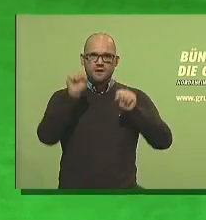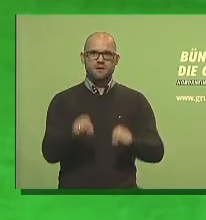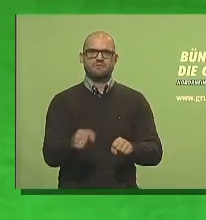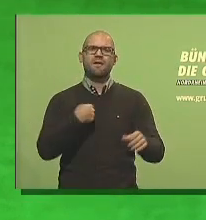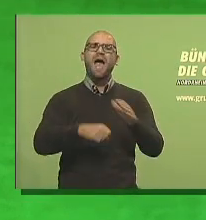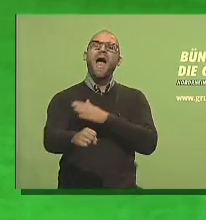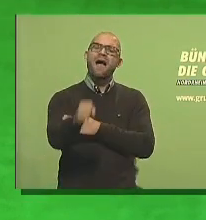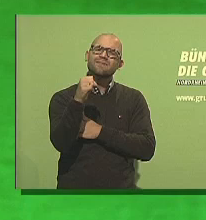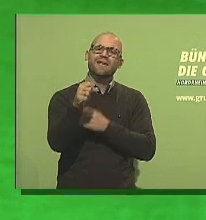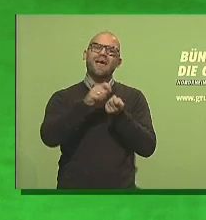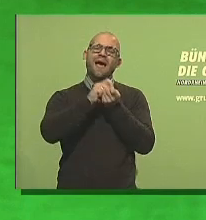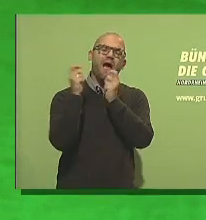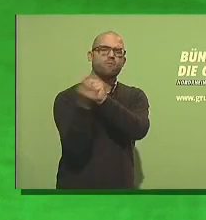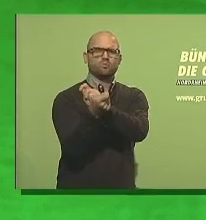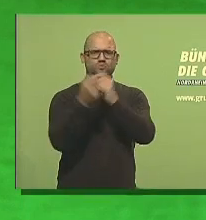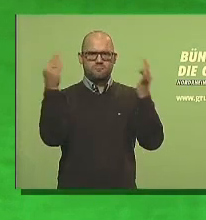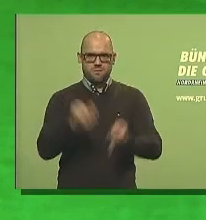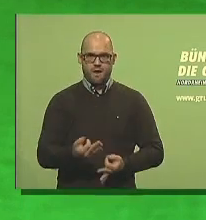wir. Die brauchen wir.